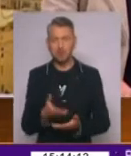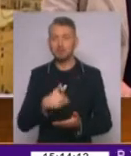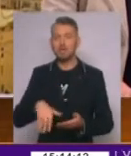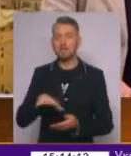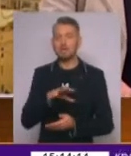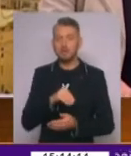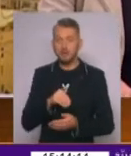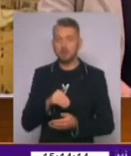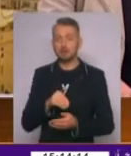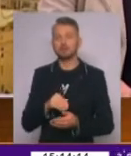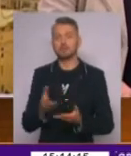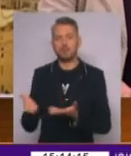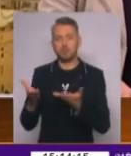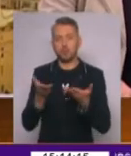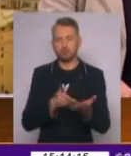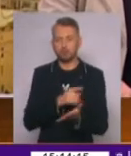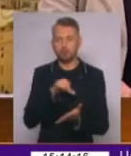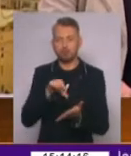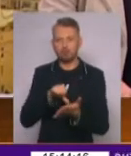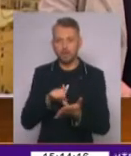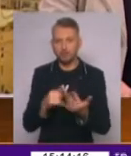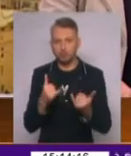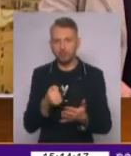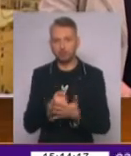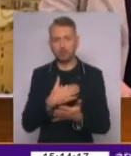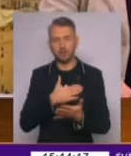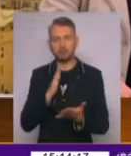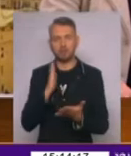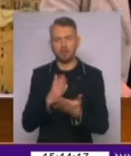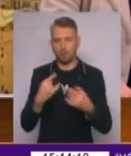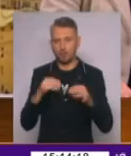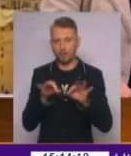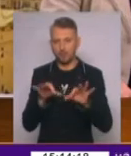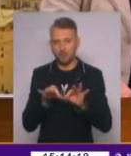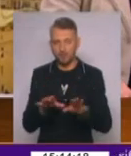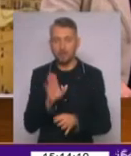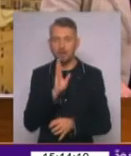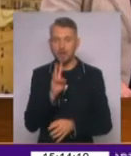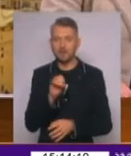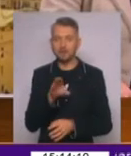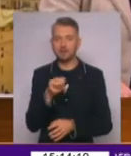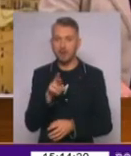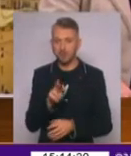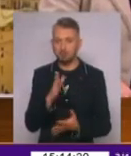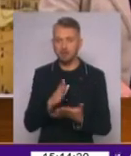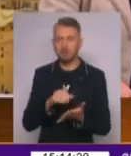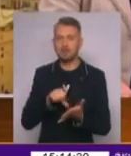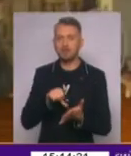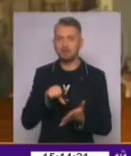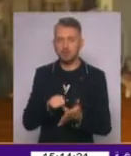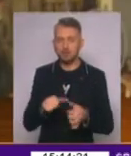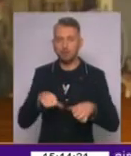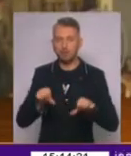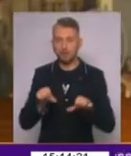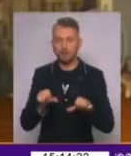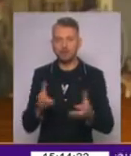вже запрошуємо обов'язково сьогодні долучатися до нашого прямого ефіру. Я нагадаю, що пані Наталія Манойленко є представницею комісії,